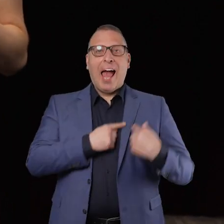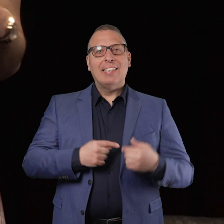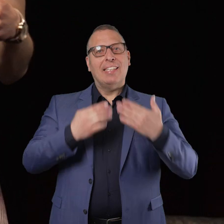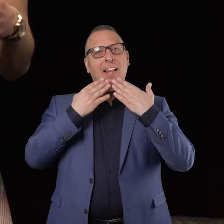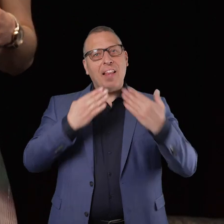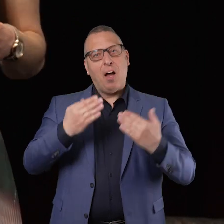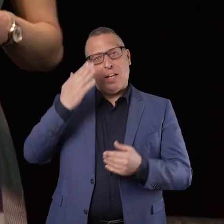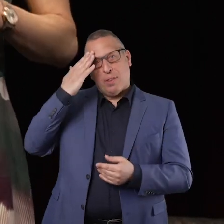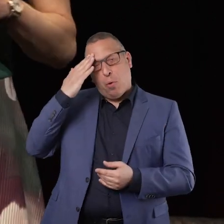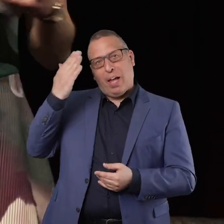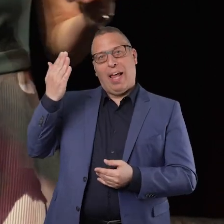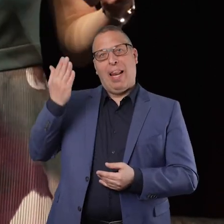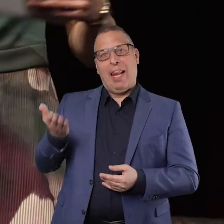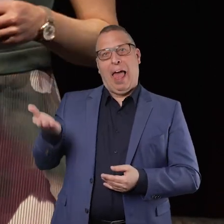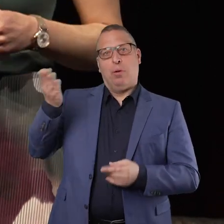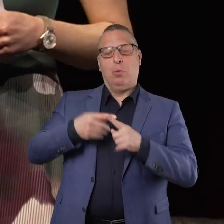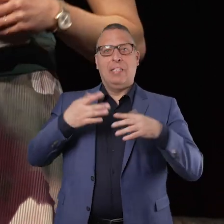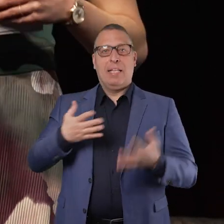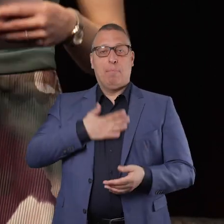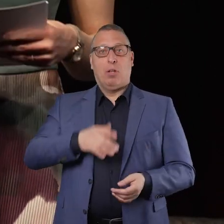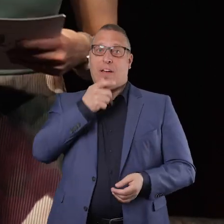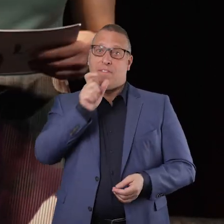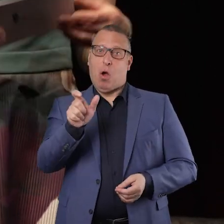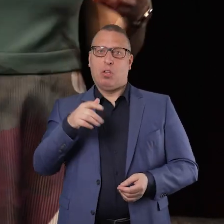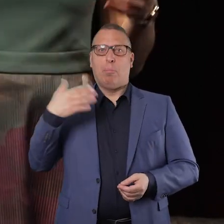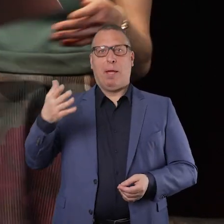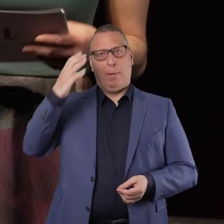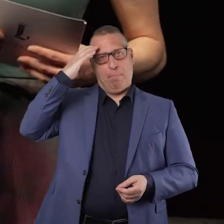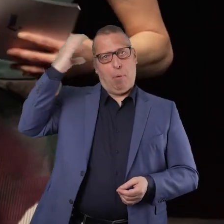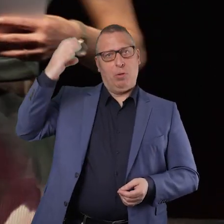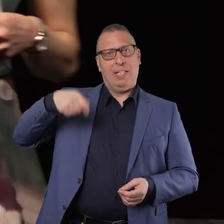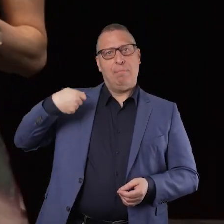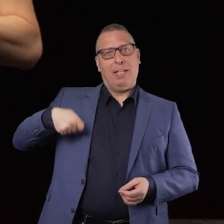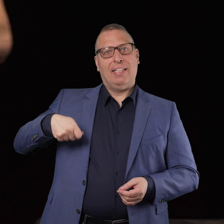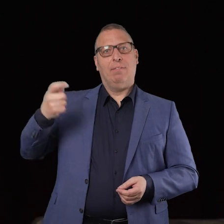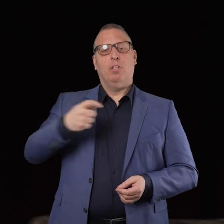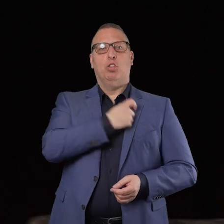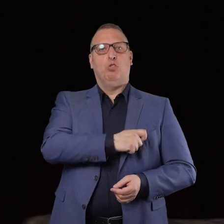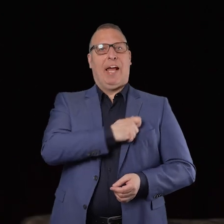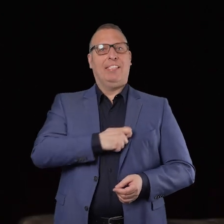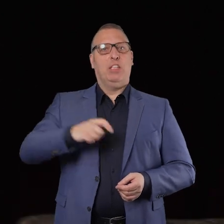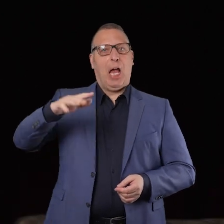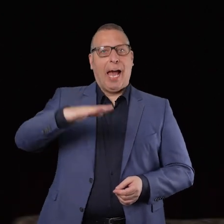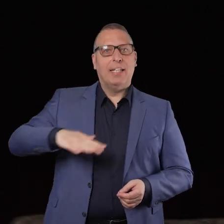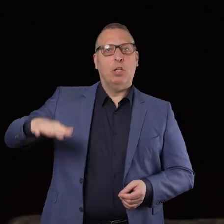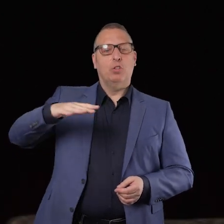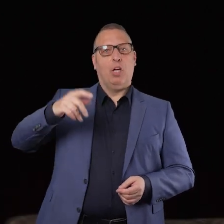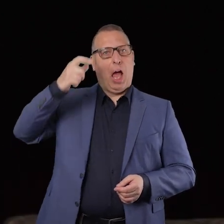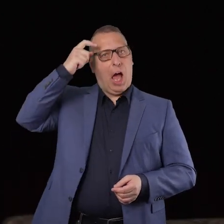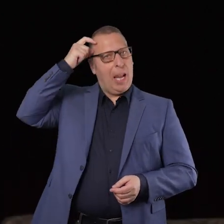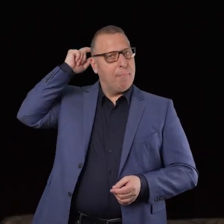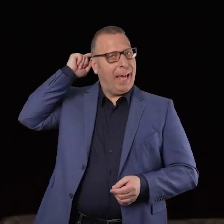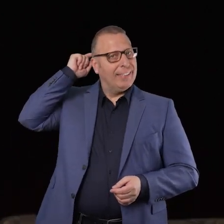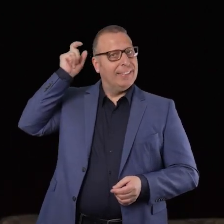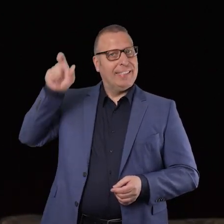Herzlicher Dank durchlaucht und jetzt möchte mir das Wort übergehen an Bundespräsident von der Schweizerischen Eidgenossenschaft,